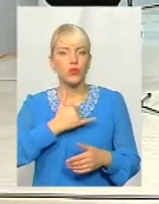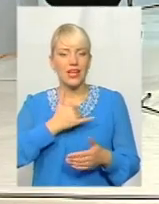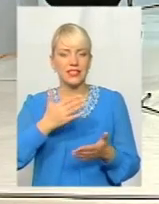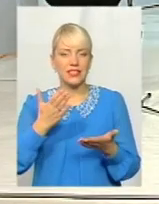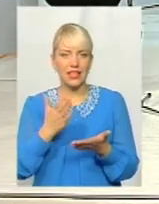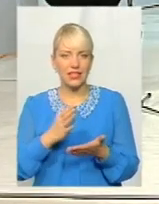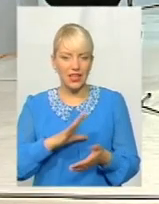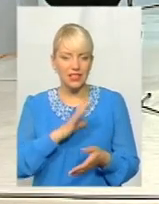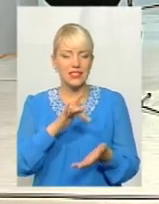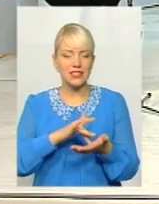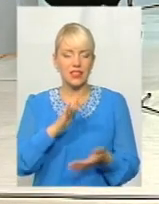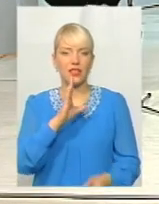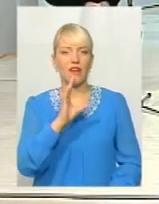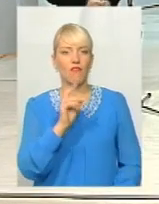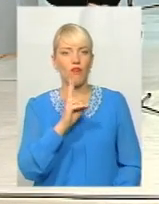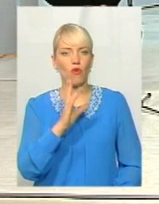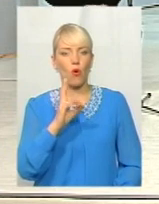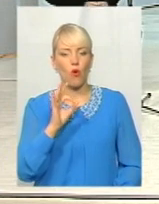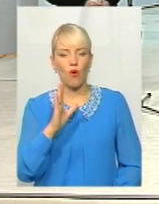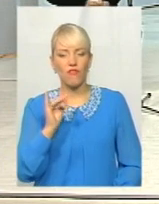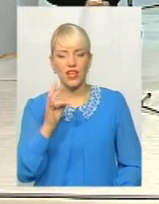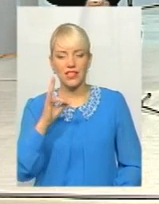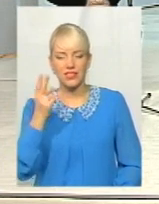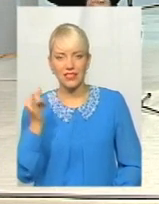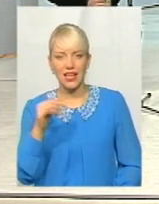Вуковинці Дражнянського району, це Нігін,